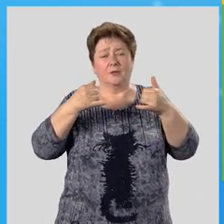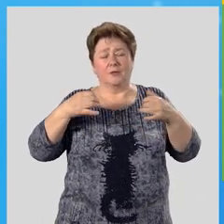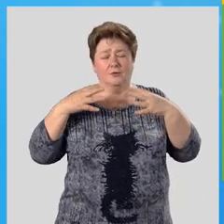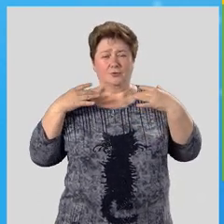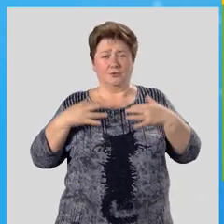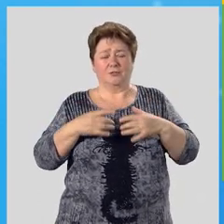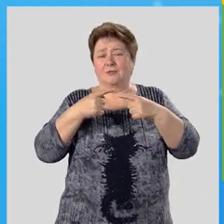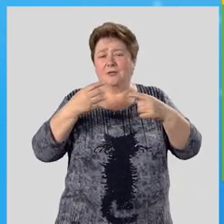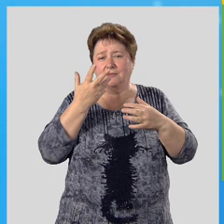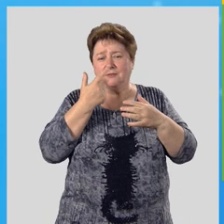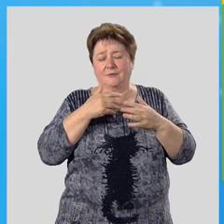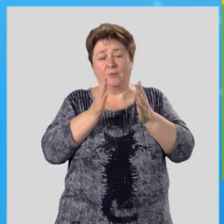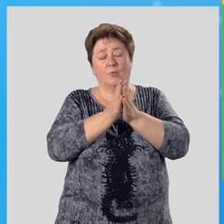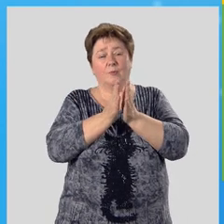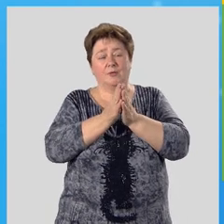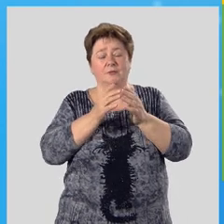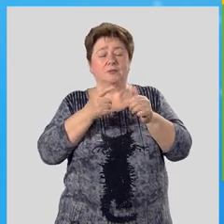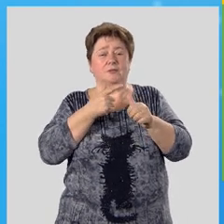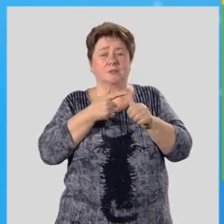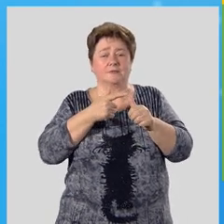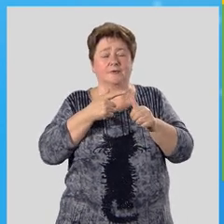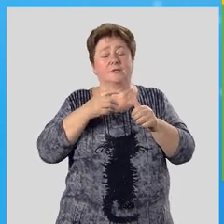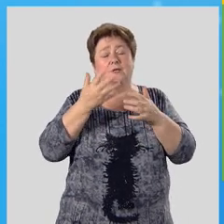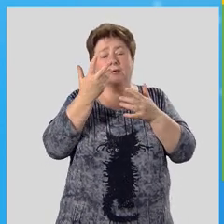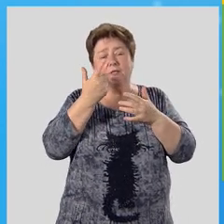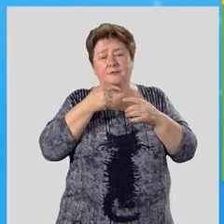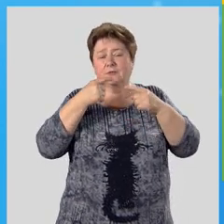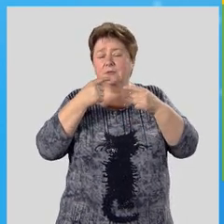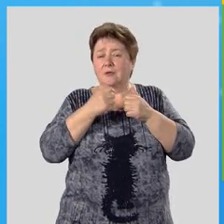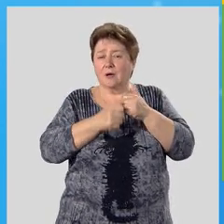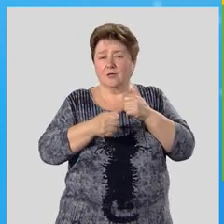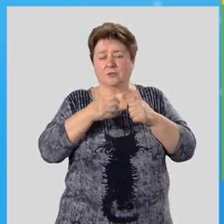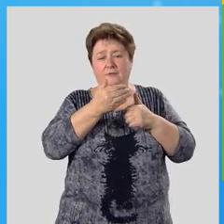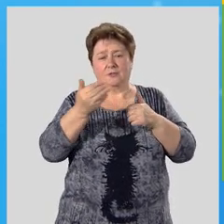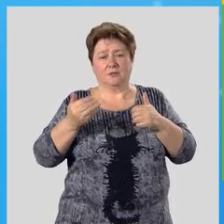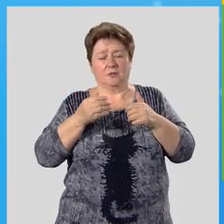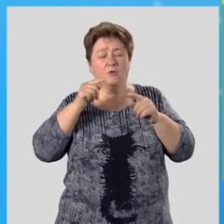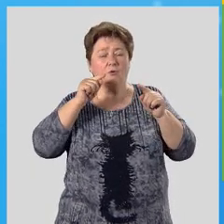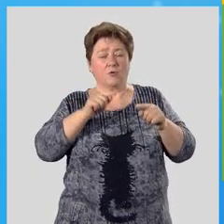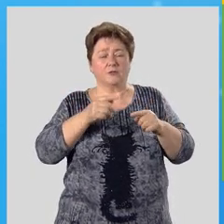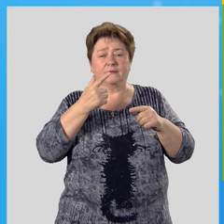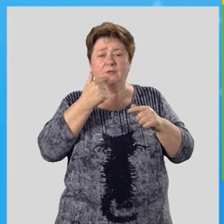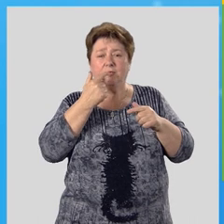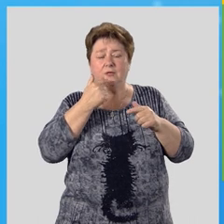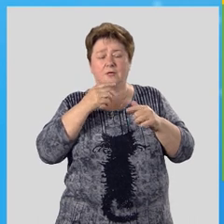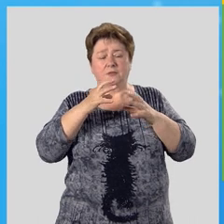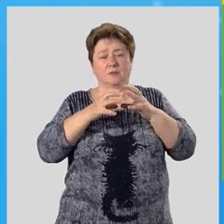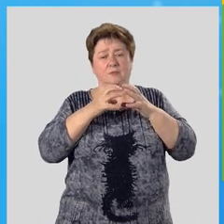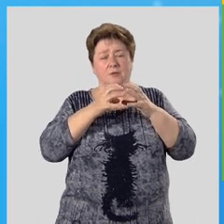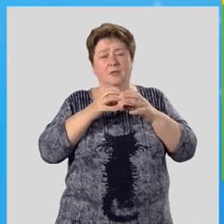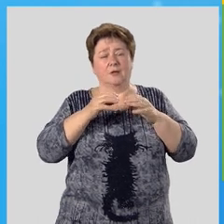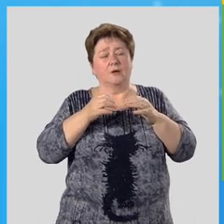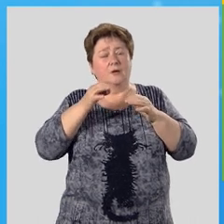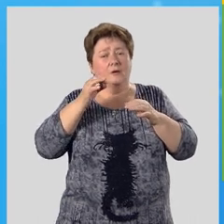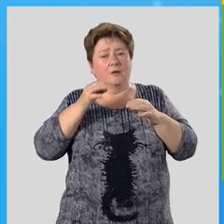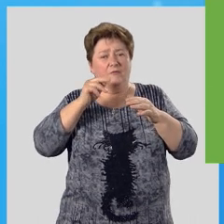разного цвета и попросил его назвать цвет каждого из них. Указав на красный моток,